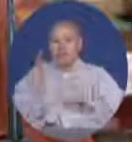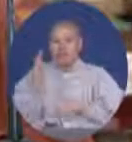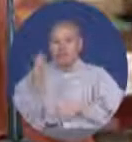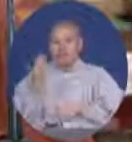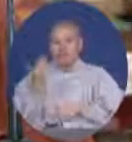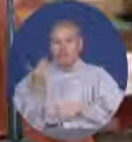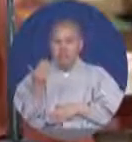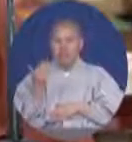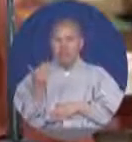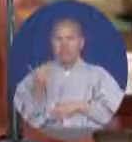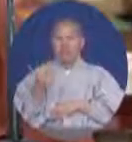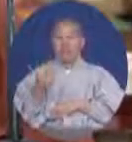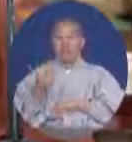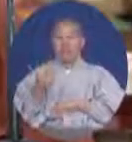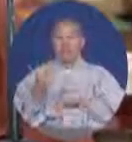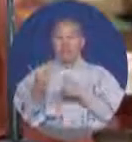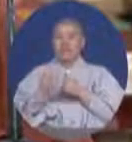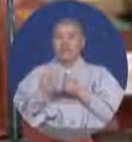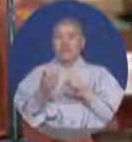이제 예배를 하는 데는